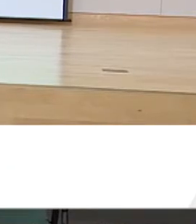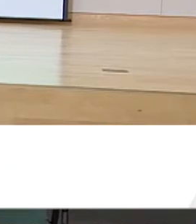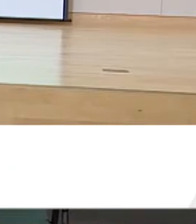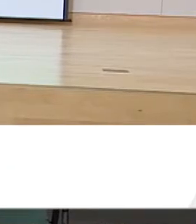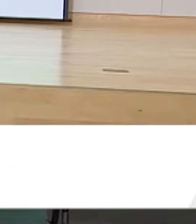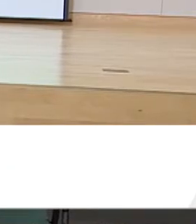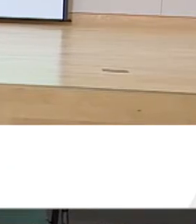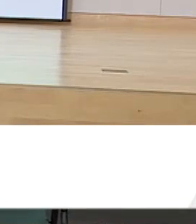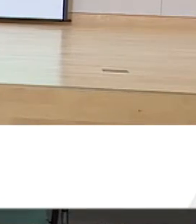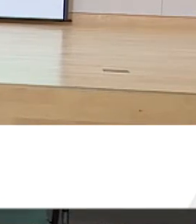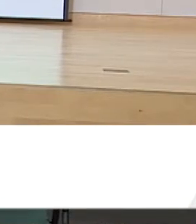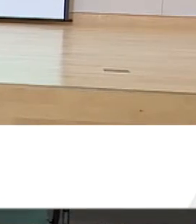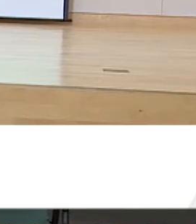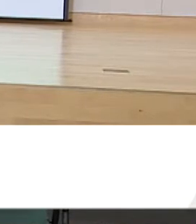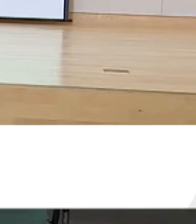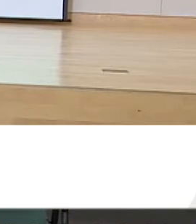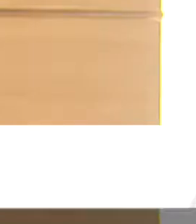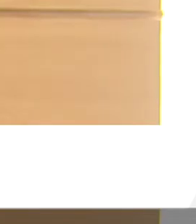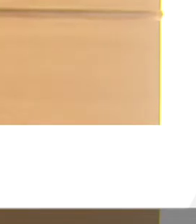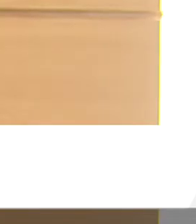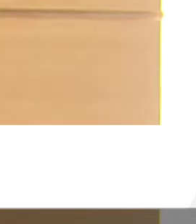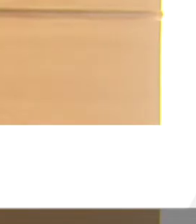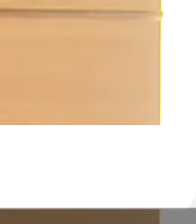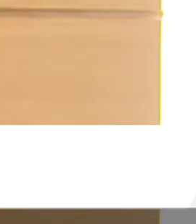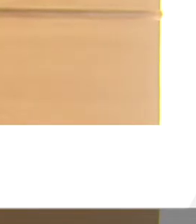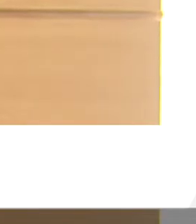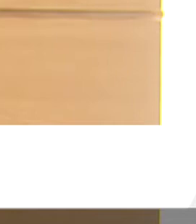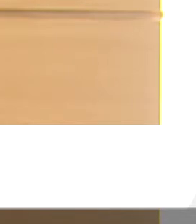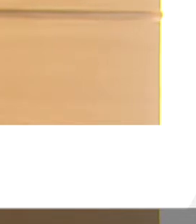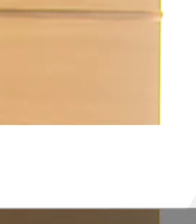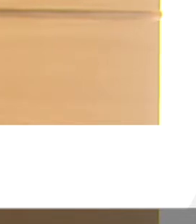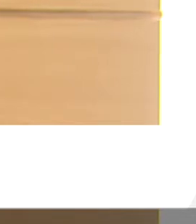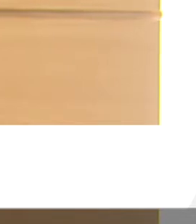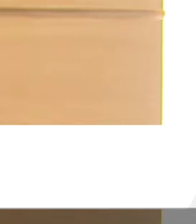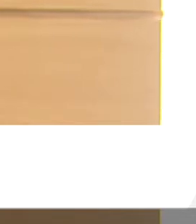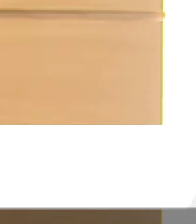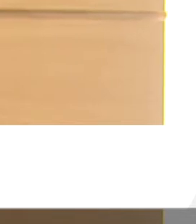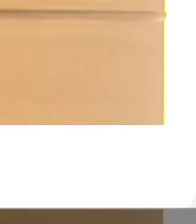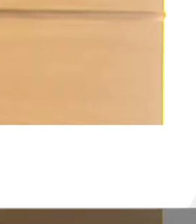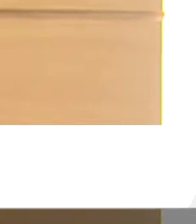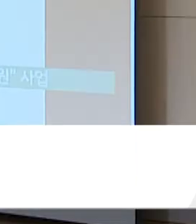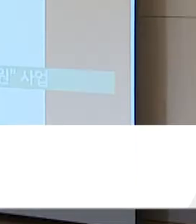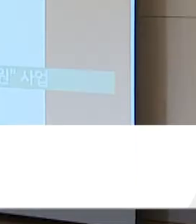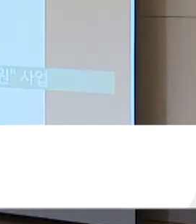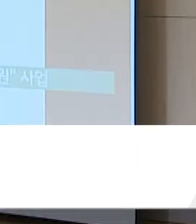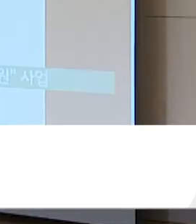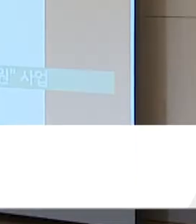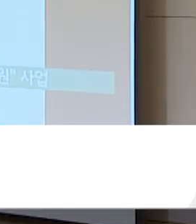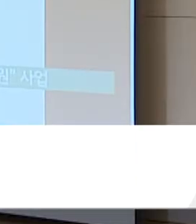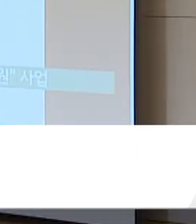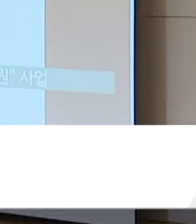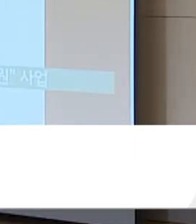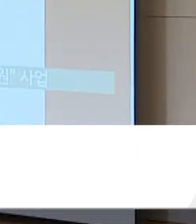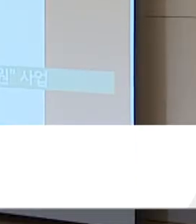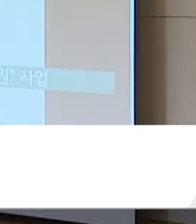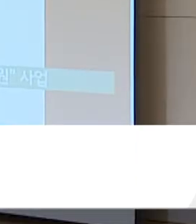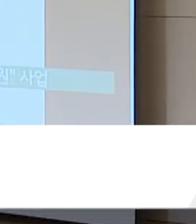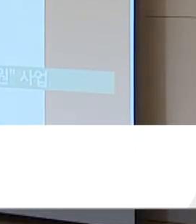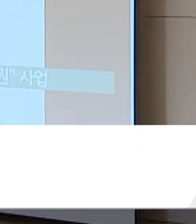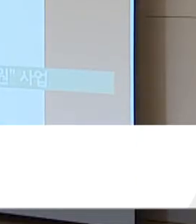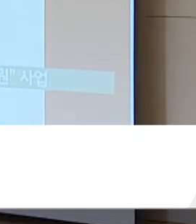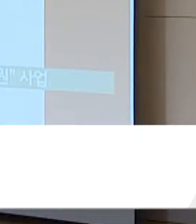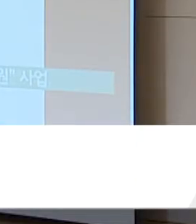지역사회보장협의체 활동 영상이 상영됐습니다. 아울러 한개 분과와 세개 동협의체의 활동 보고 및 우수 사례